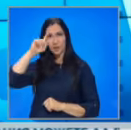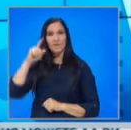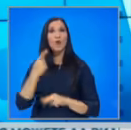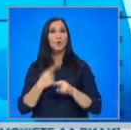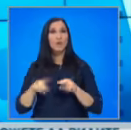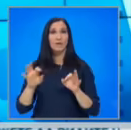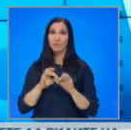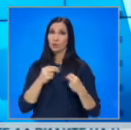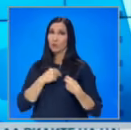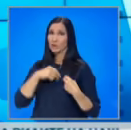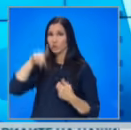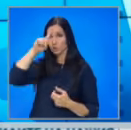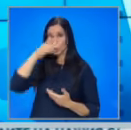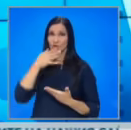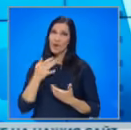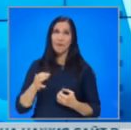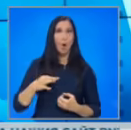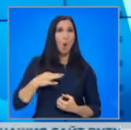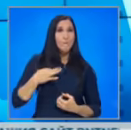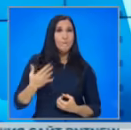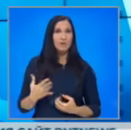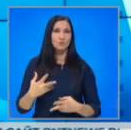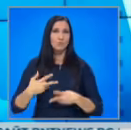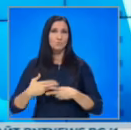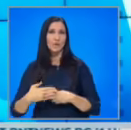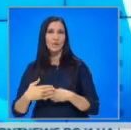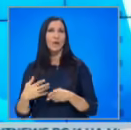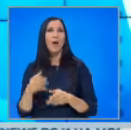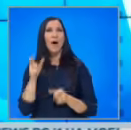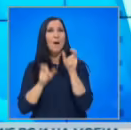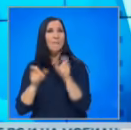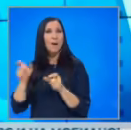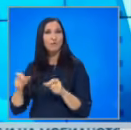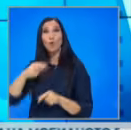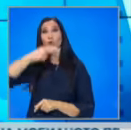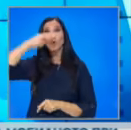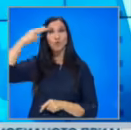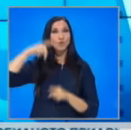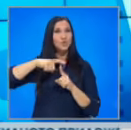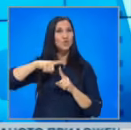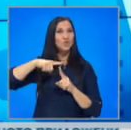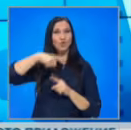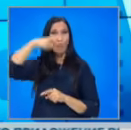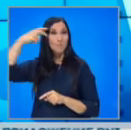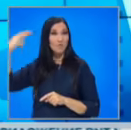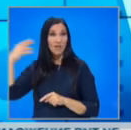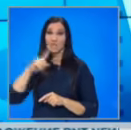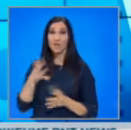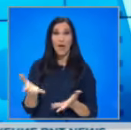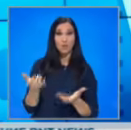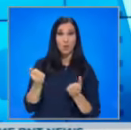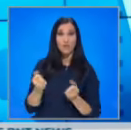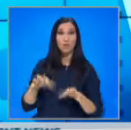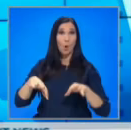Йорданка Фандъкова увери столичани, че няма опасност от спиране на парното, а топлофикация не е с отнето комплексно разрешително. Такива информации